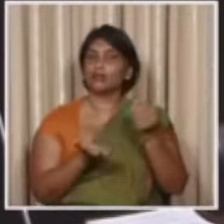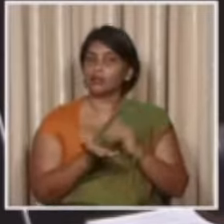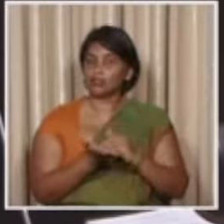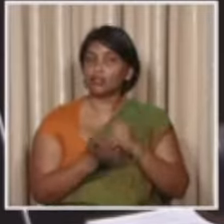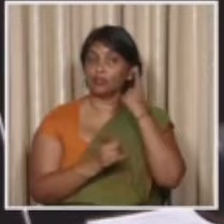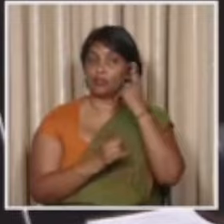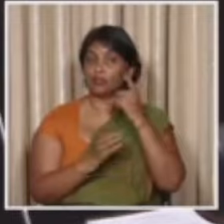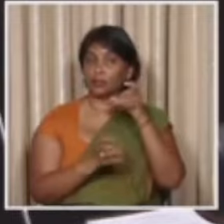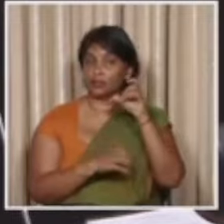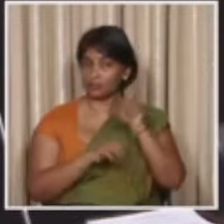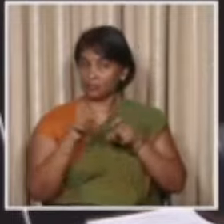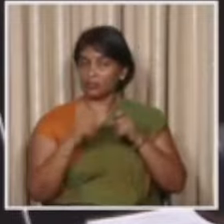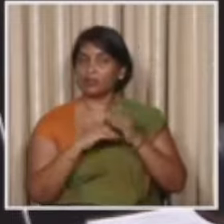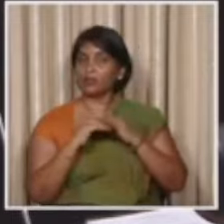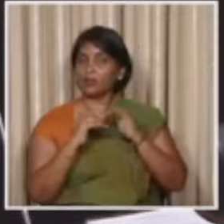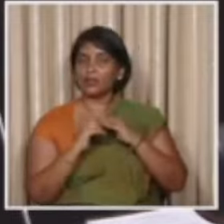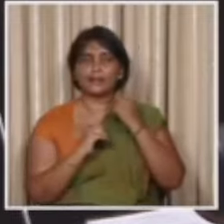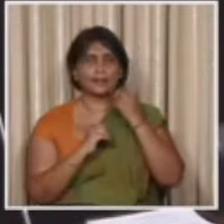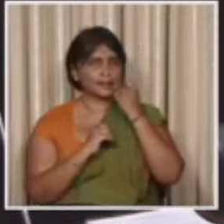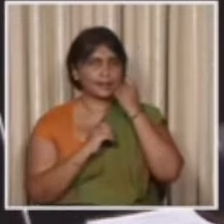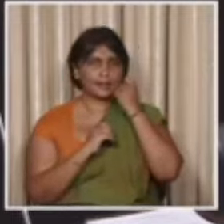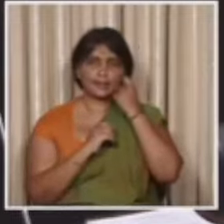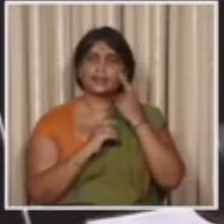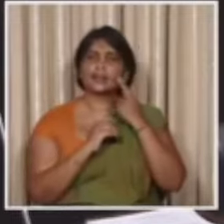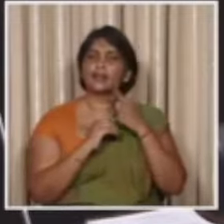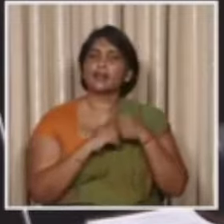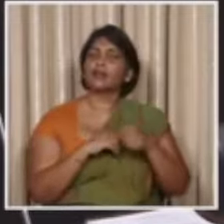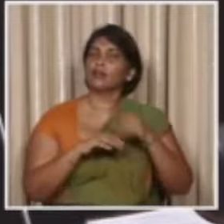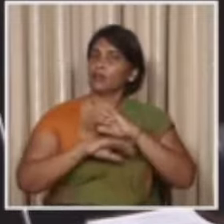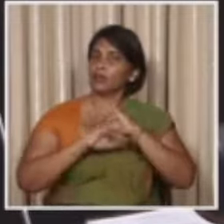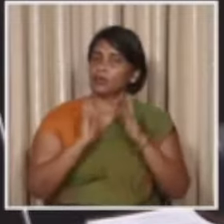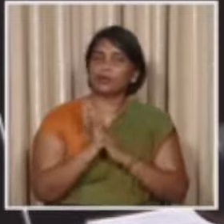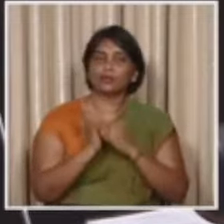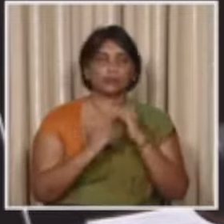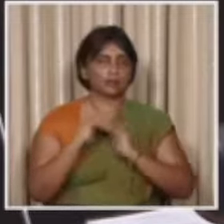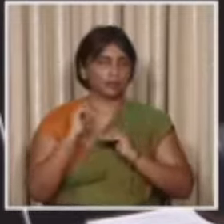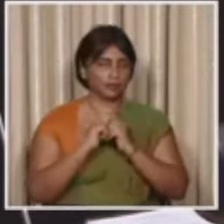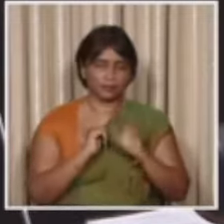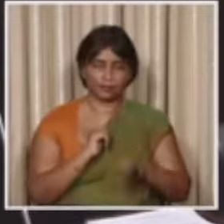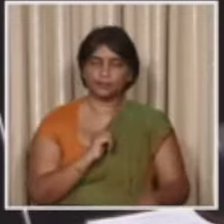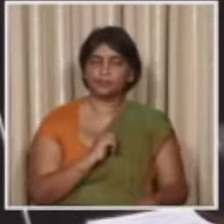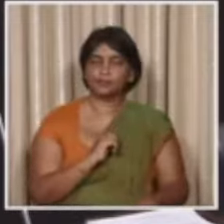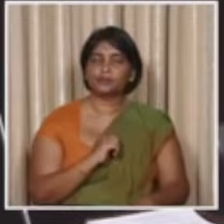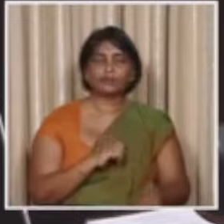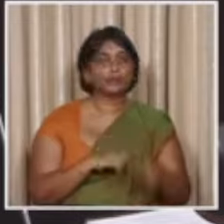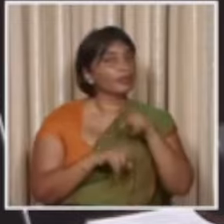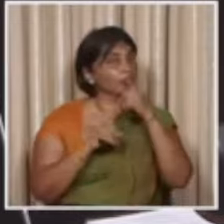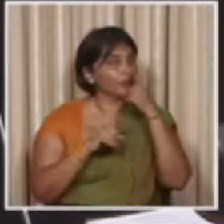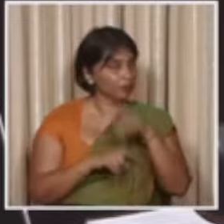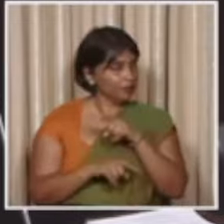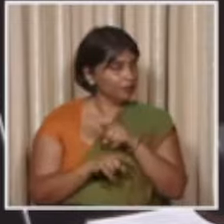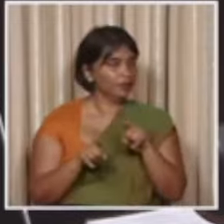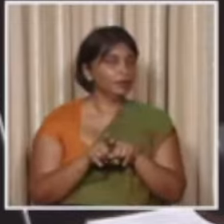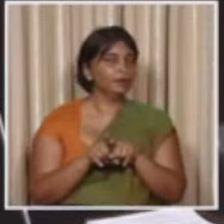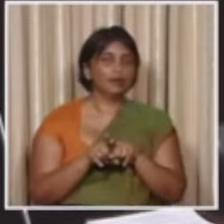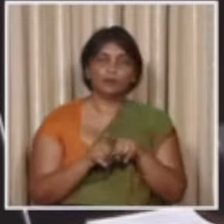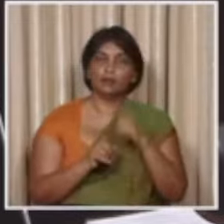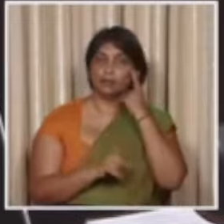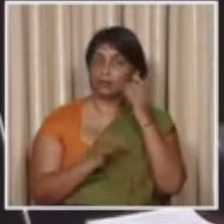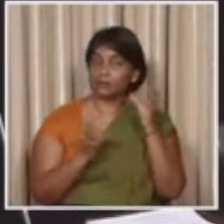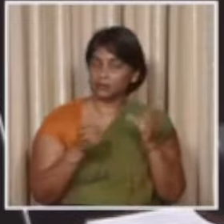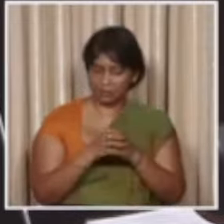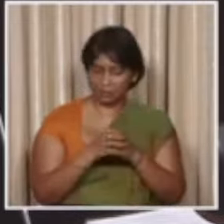බුද්ධිංශ ක්‍රියාකලාද කියන සැකය මේ සියලු විමර්ශන වලින් පැන නැගිලා තිබෙනවා. ඒ නිසා බුද්ධිංශ